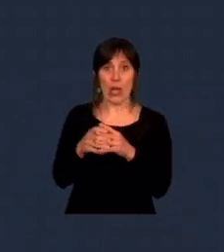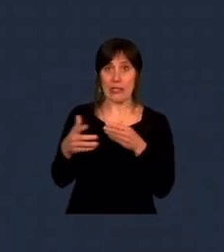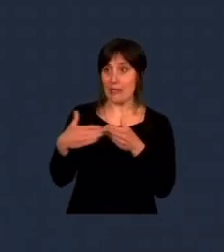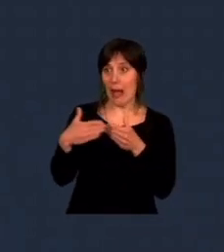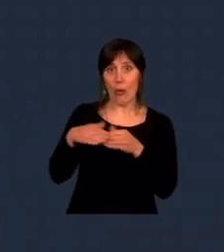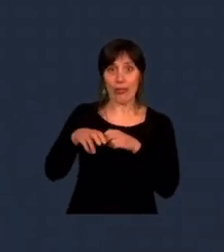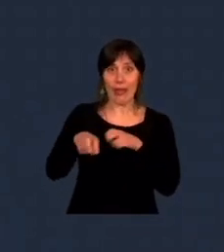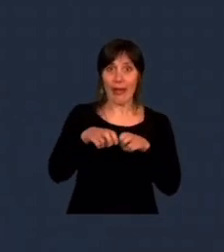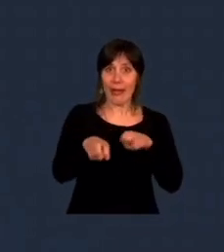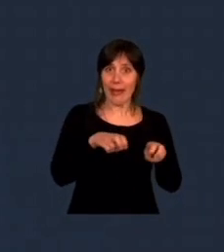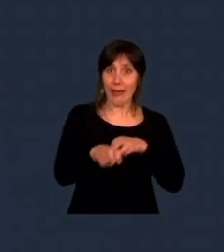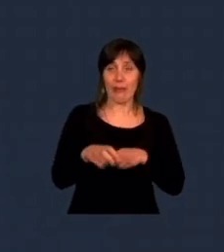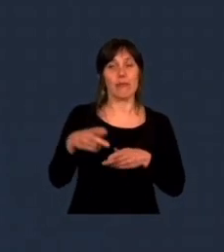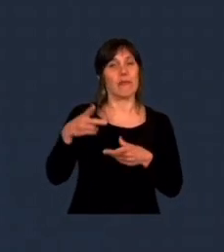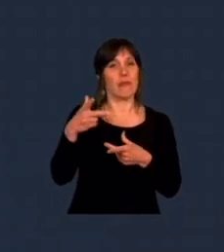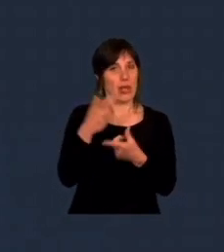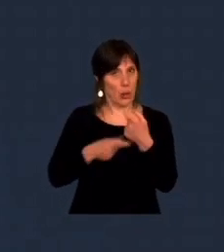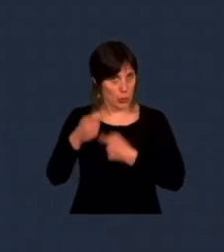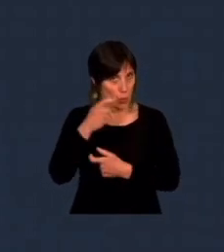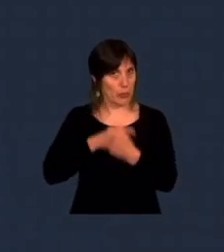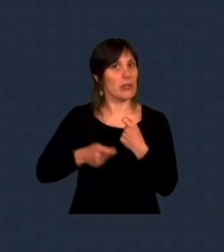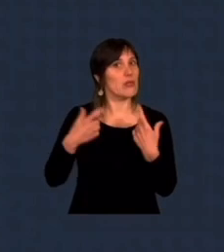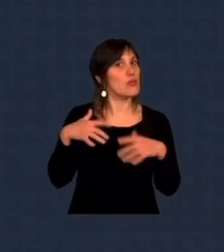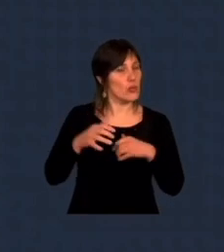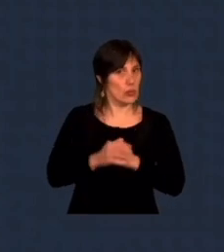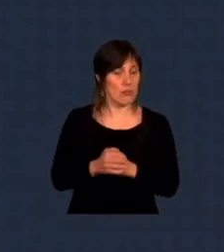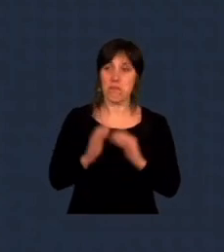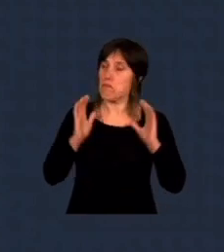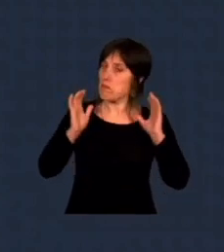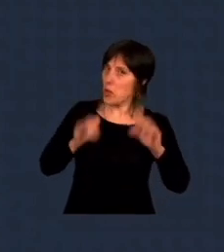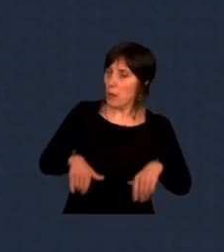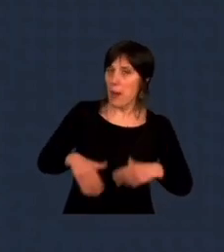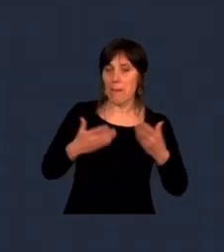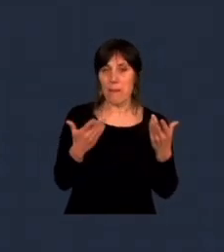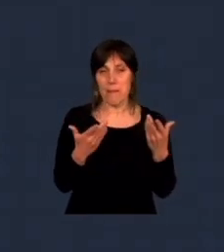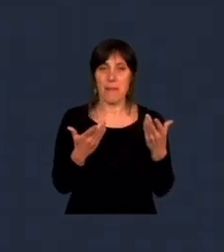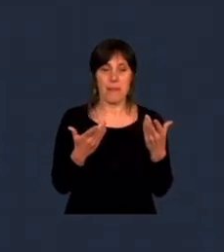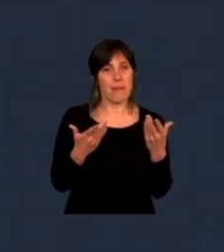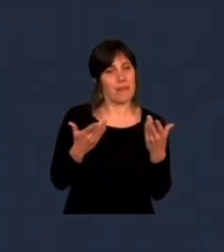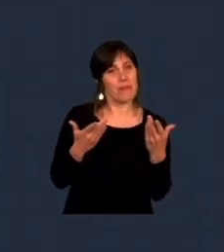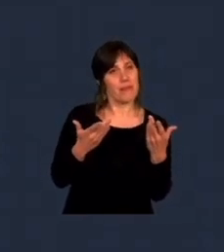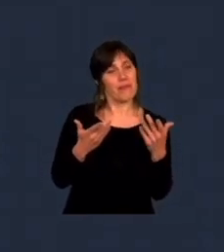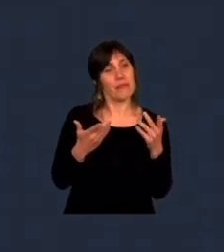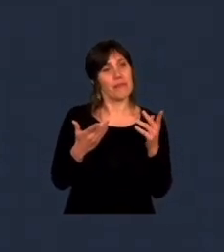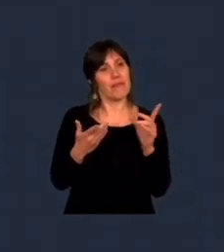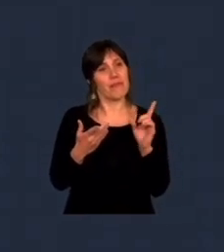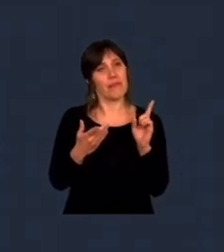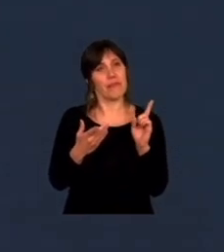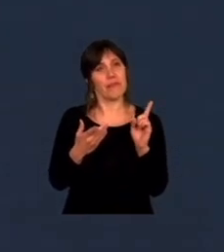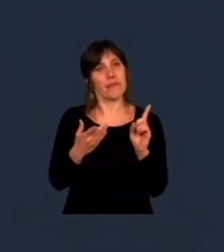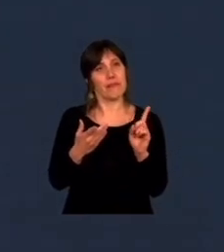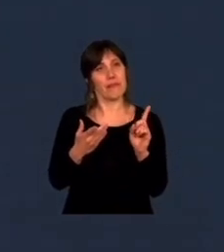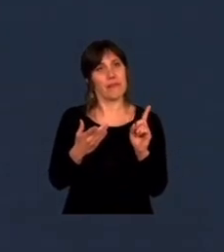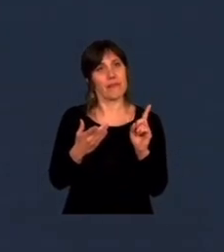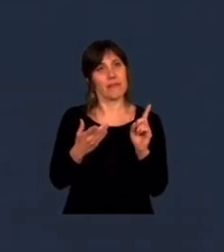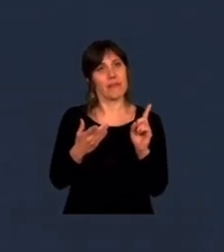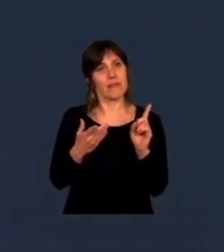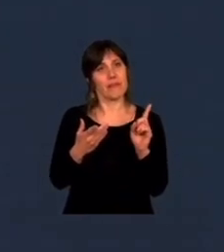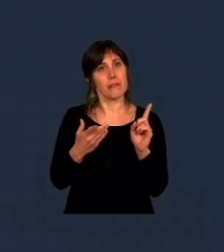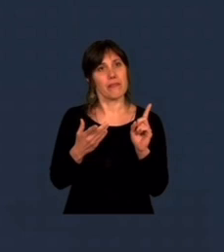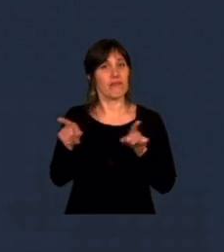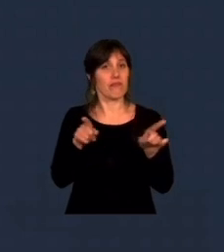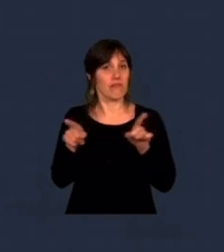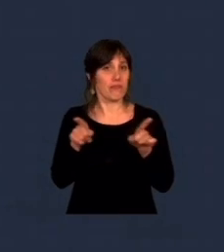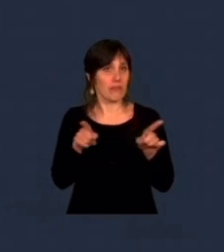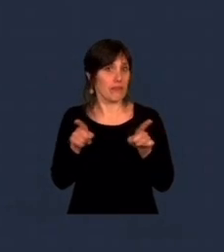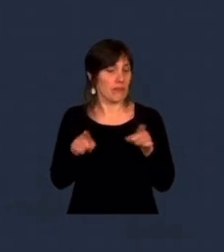activité économique forte. Et pourtant, et surtout, cette activité reste une activité fondatrice de notre